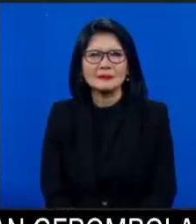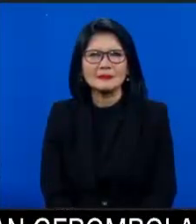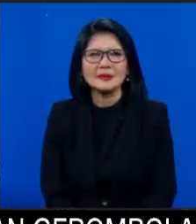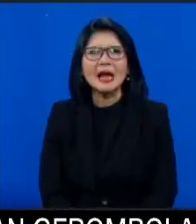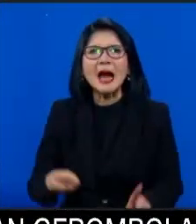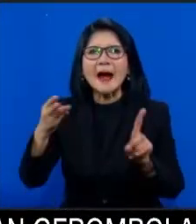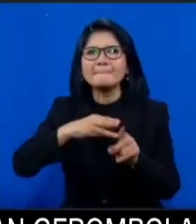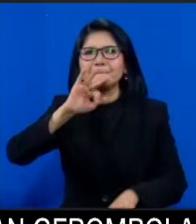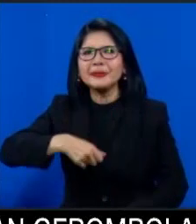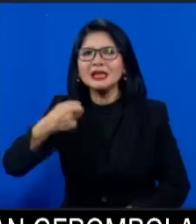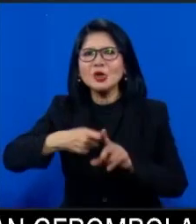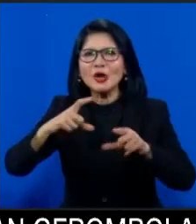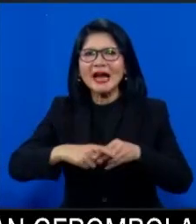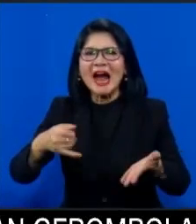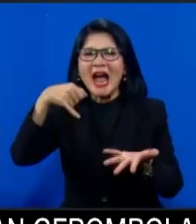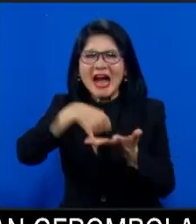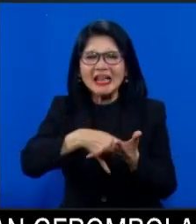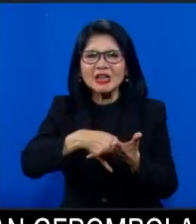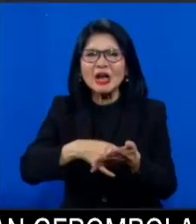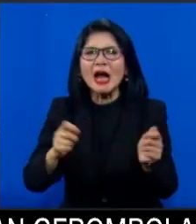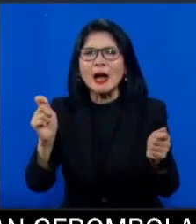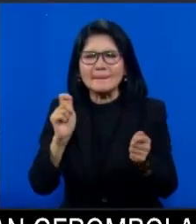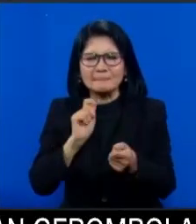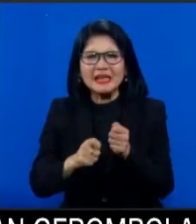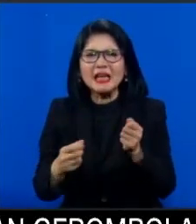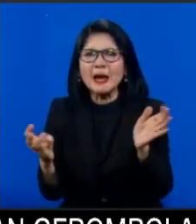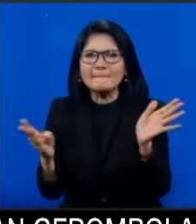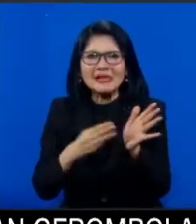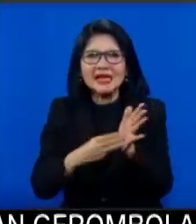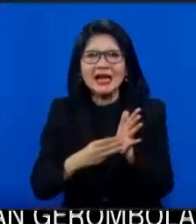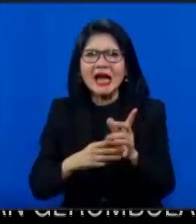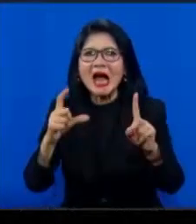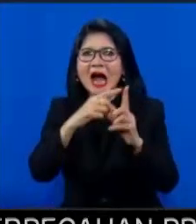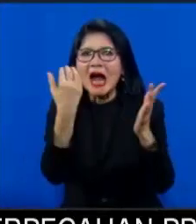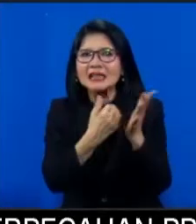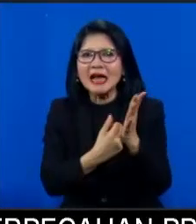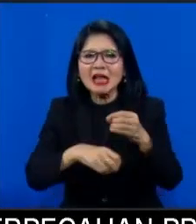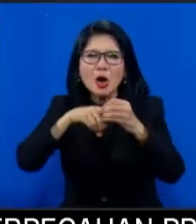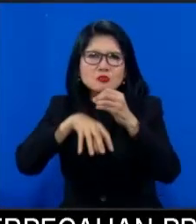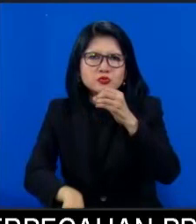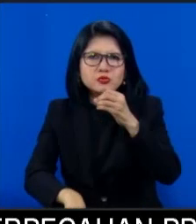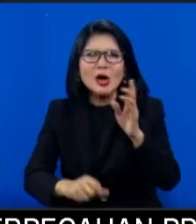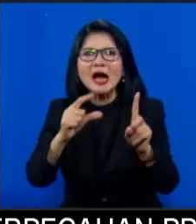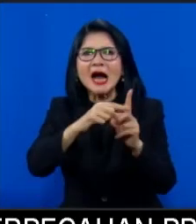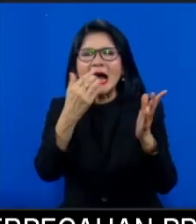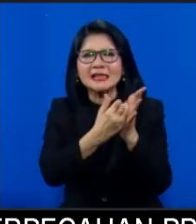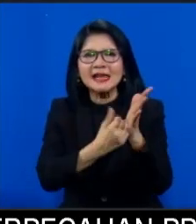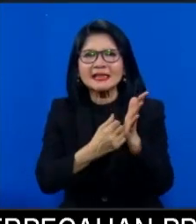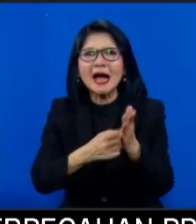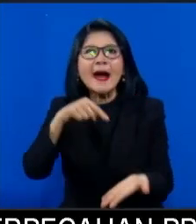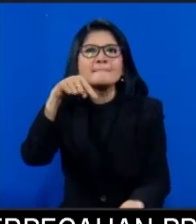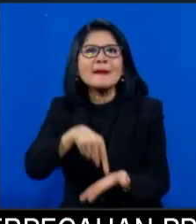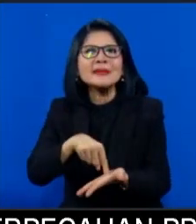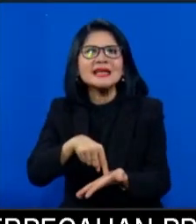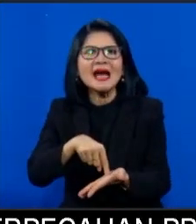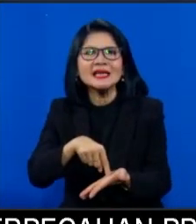Bjorka hacker bikin geger. Sejumlah data pemerintah Indonesia diretas Bjorka. Di antaranya data Komisi Pemilihan Umum yang berisi